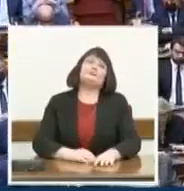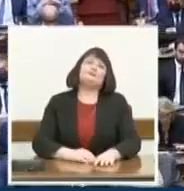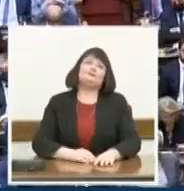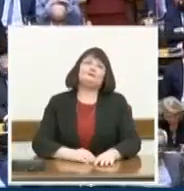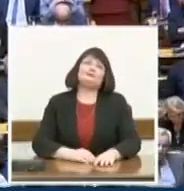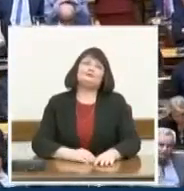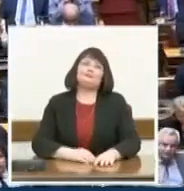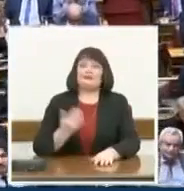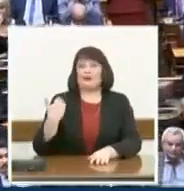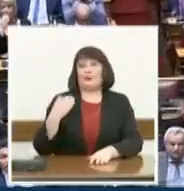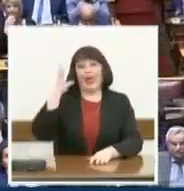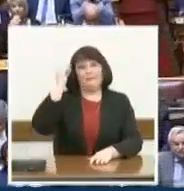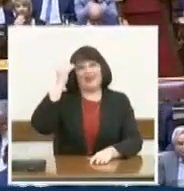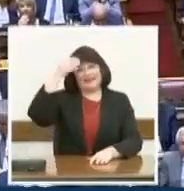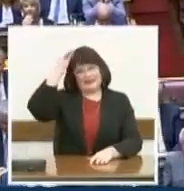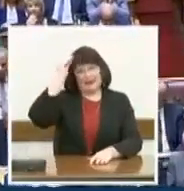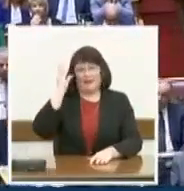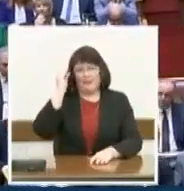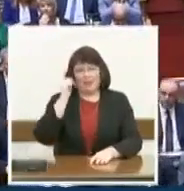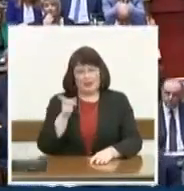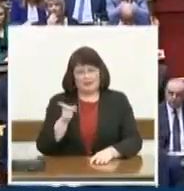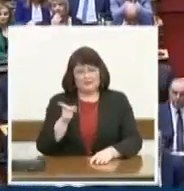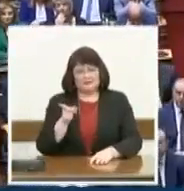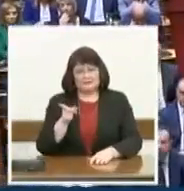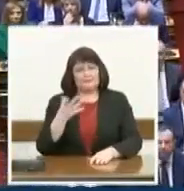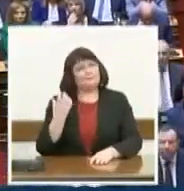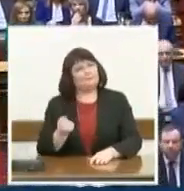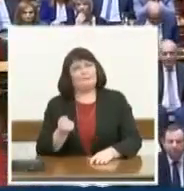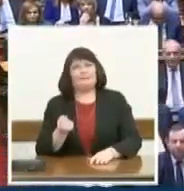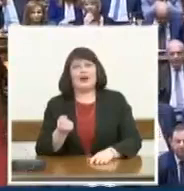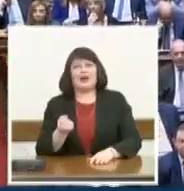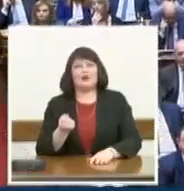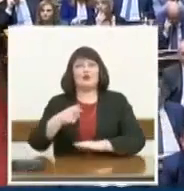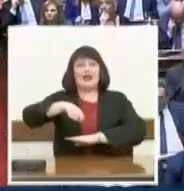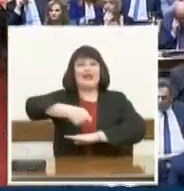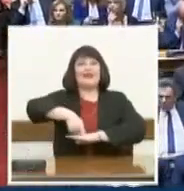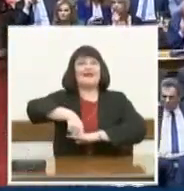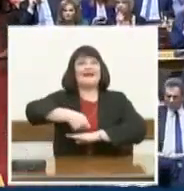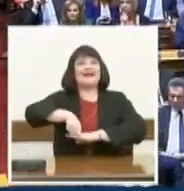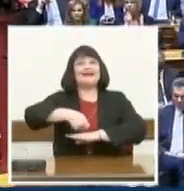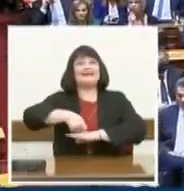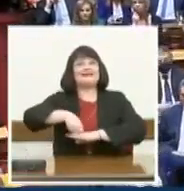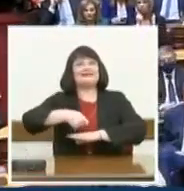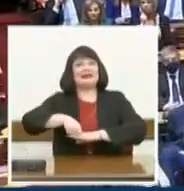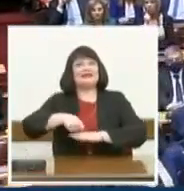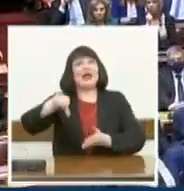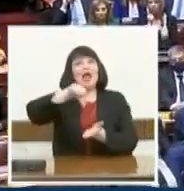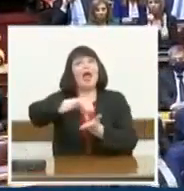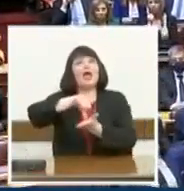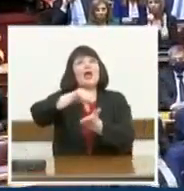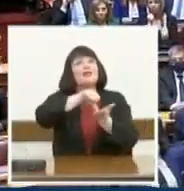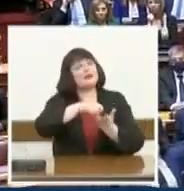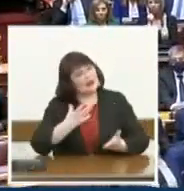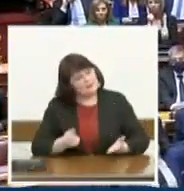ό,τι θέλανε οι άνθρωποι από κάτω ή ότι ήταν κάποιος ο οποίος έδινε εντολές. Απλό είναι. Λοιπόν, να απαντήσω και στα δύο. Καταρχάς για τις